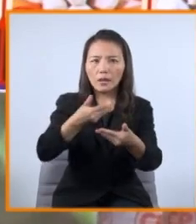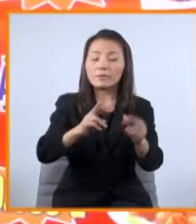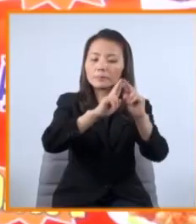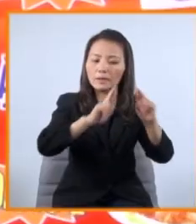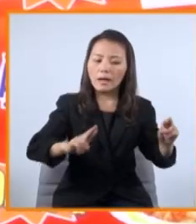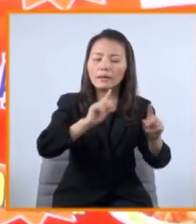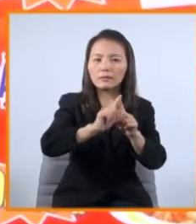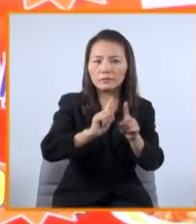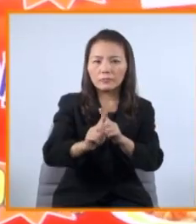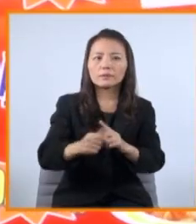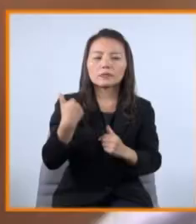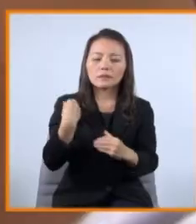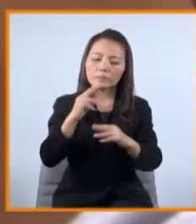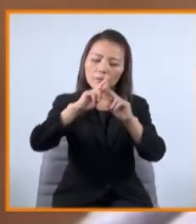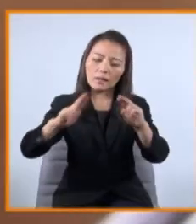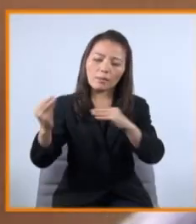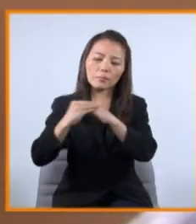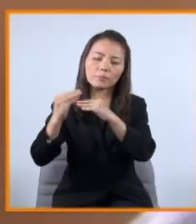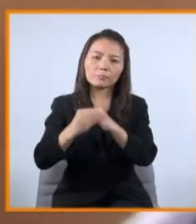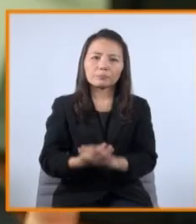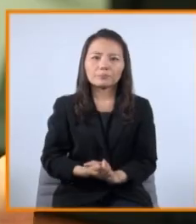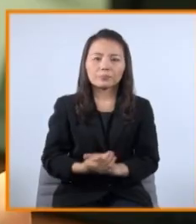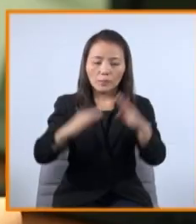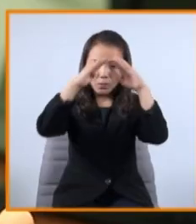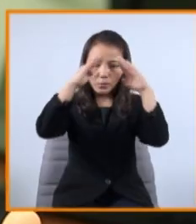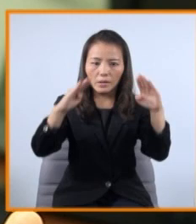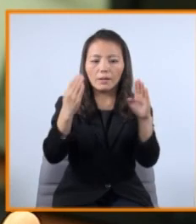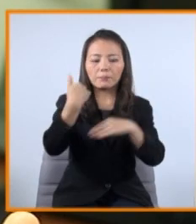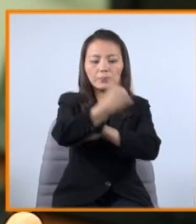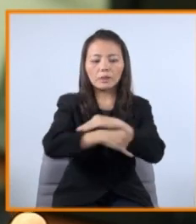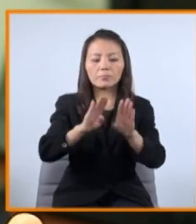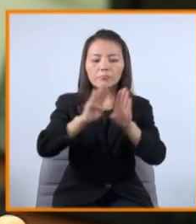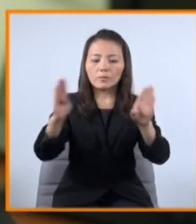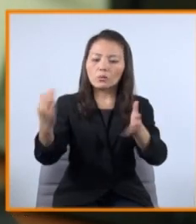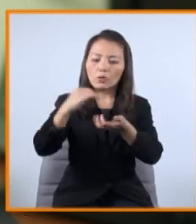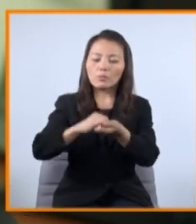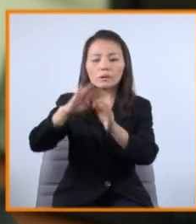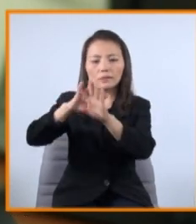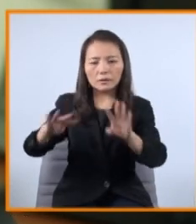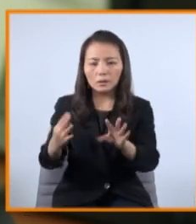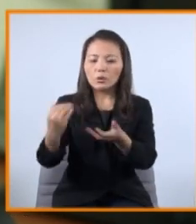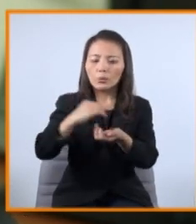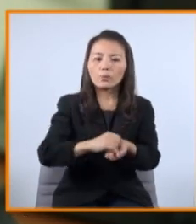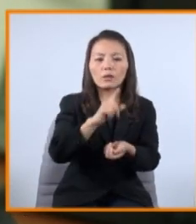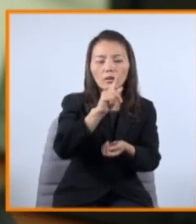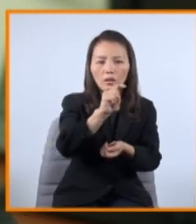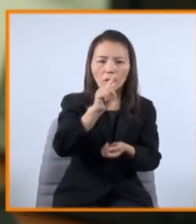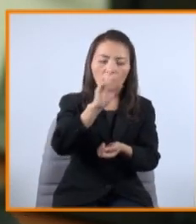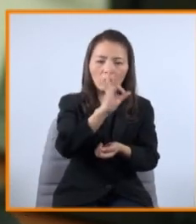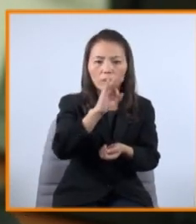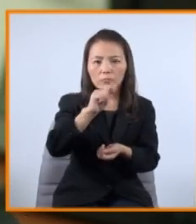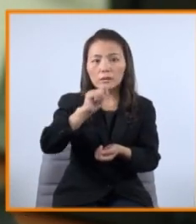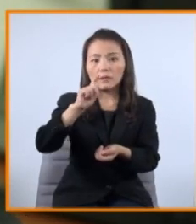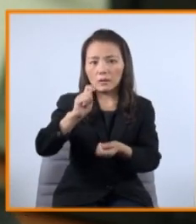ปลีกหรือโนเดการเปิดประเทศการร่วมมือกับ AECการร่วมกับ tppการร่วมกับ ftaกับ EUทั้งหลาย